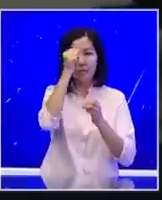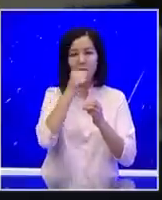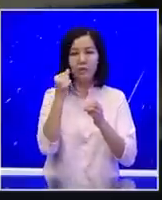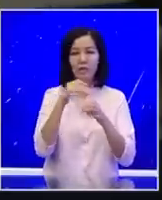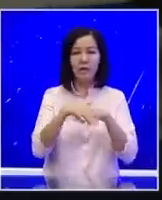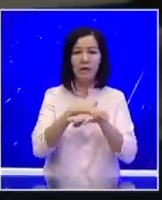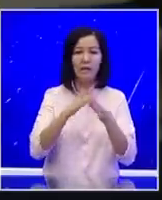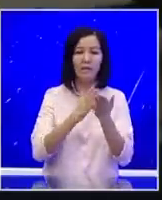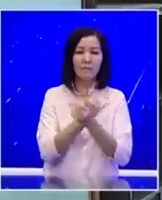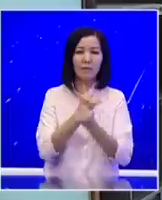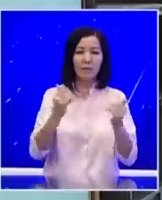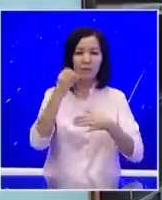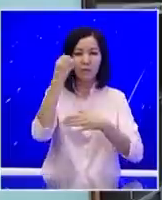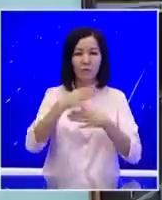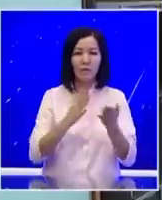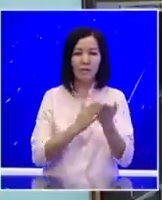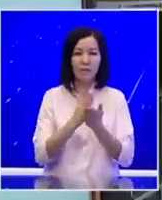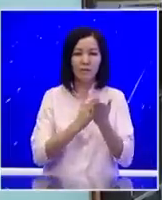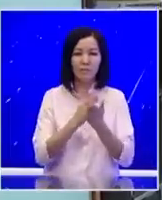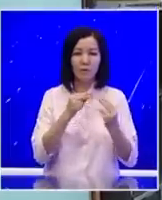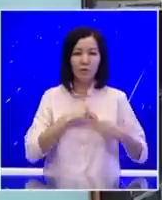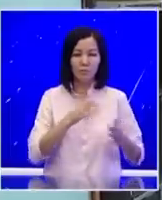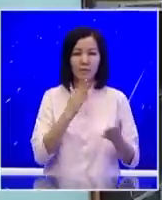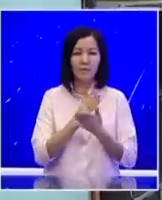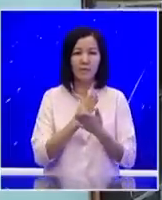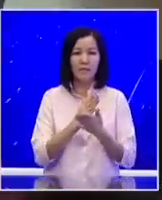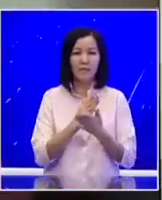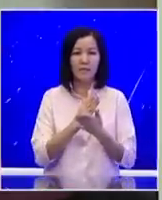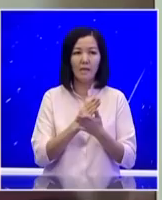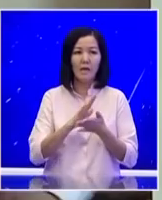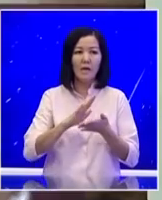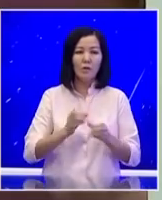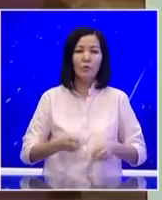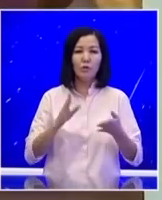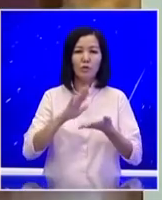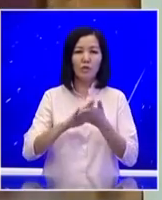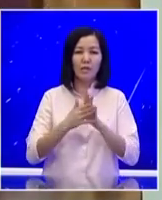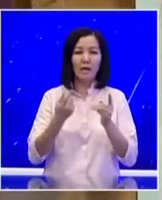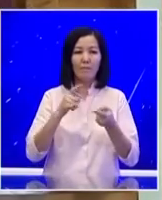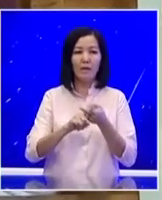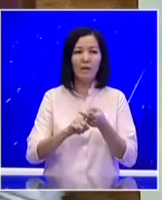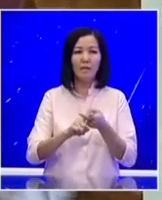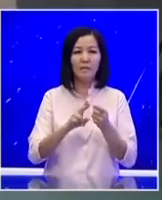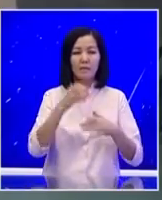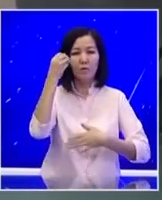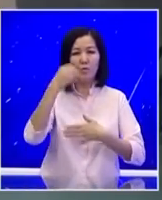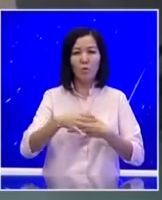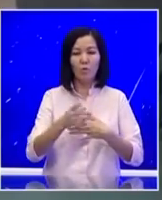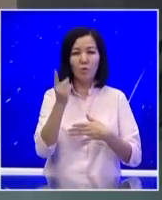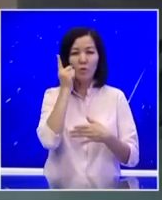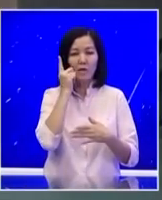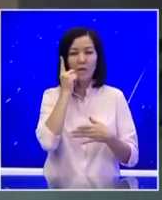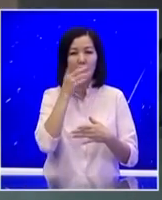мамандандырылған халыққа қызмет көрсету орталығында қызмет атқарады. Төтенше жағдайдың енгізілуіне байланысты қазір ол кол орталық операторы